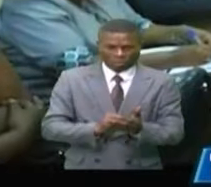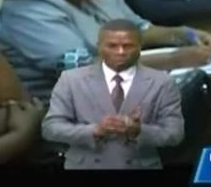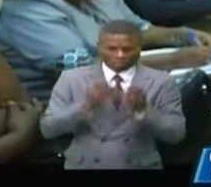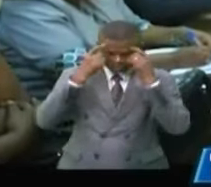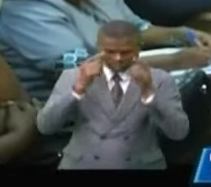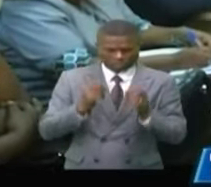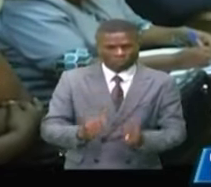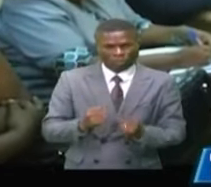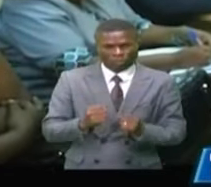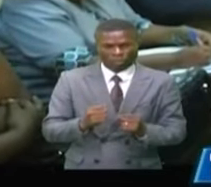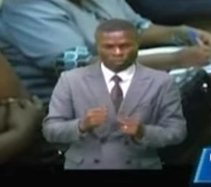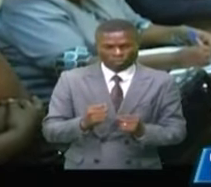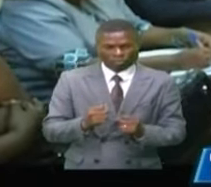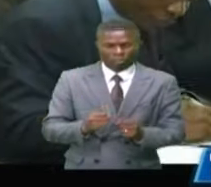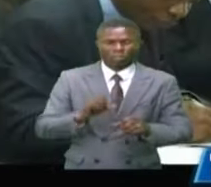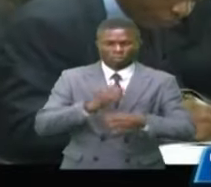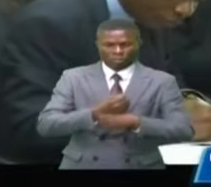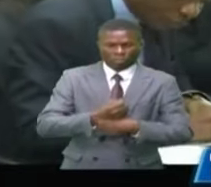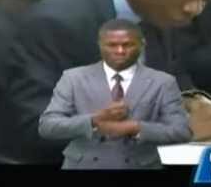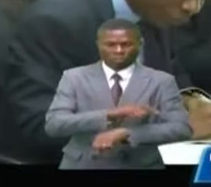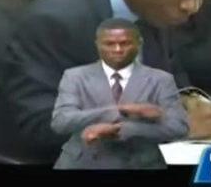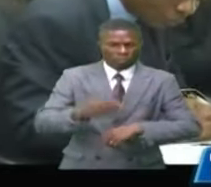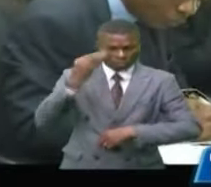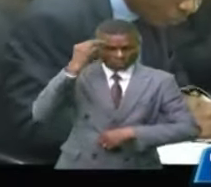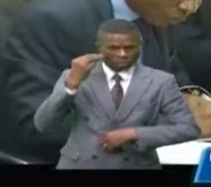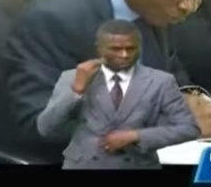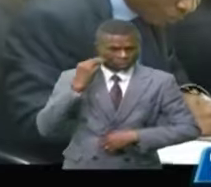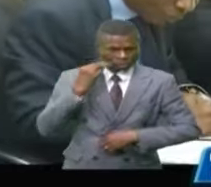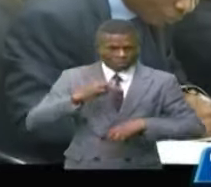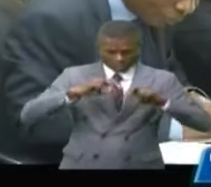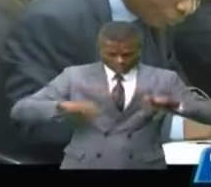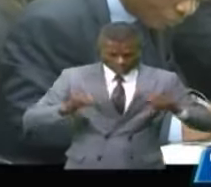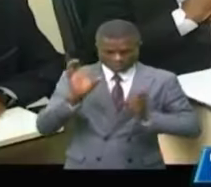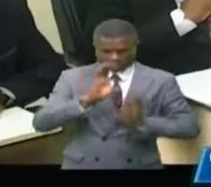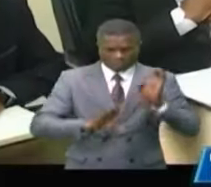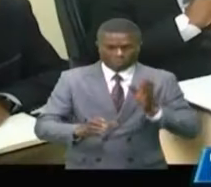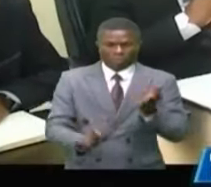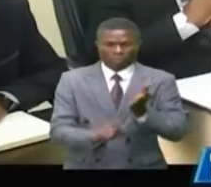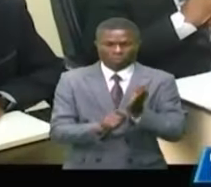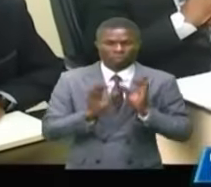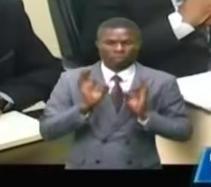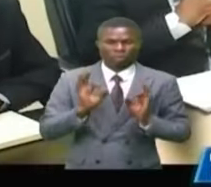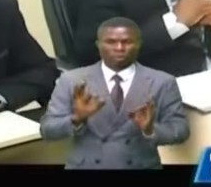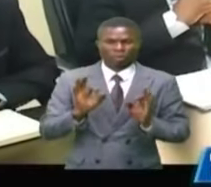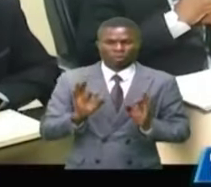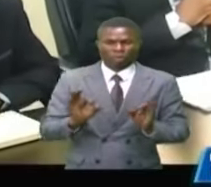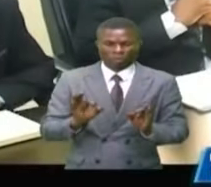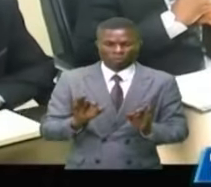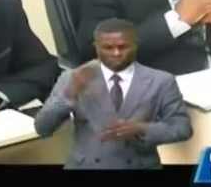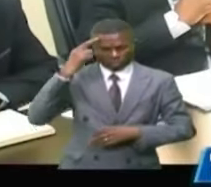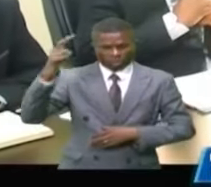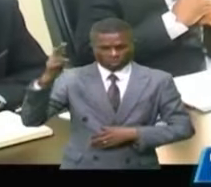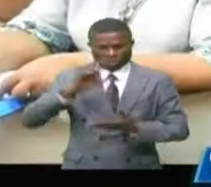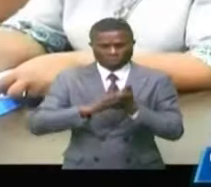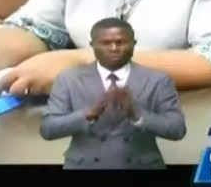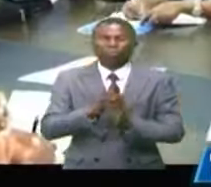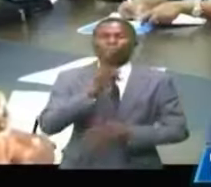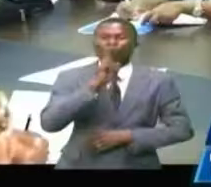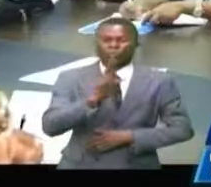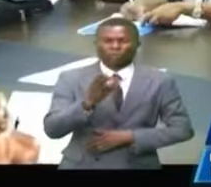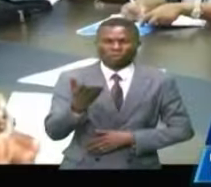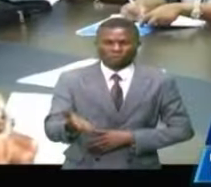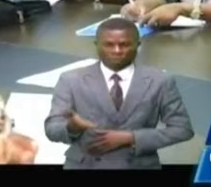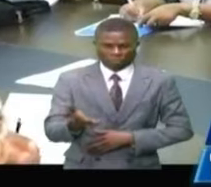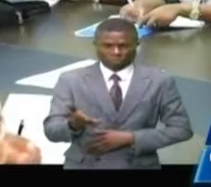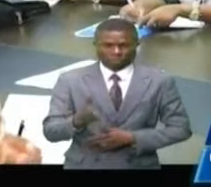engagement ferme de réinventer le ministère de la Recherche scientifique et innovation technologique. Son rêve devient maintenant réalité,